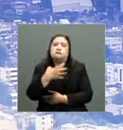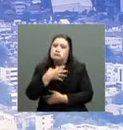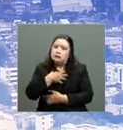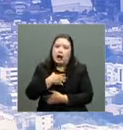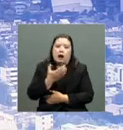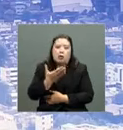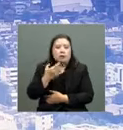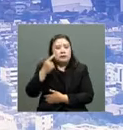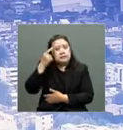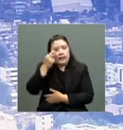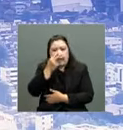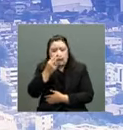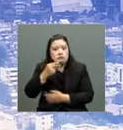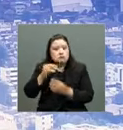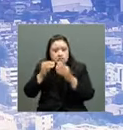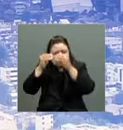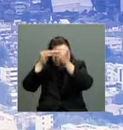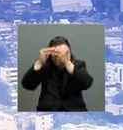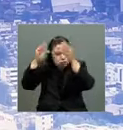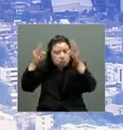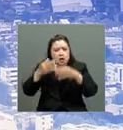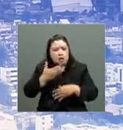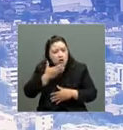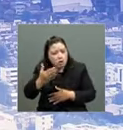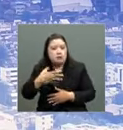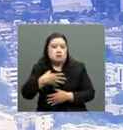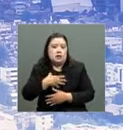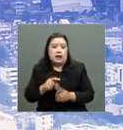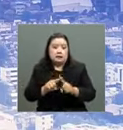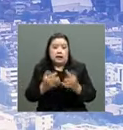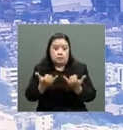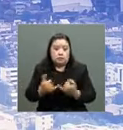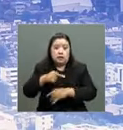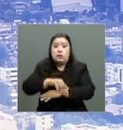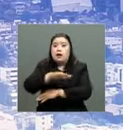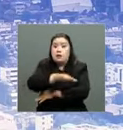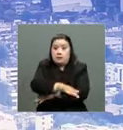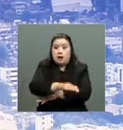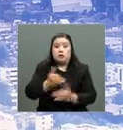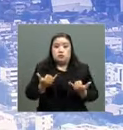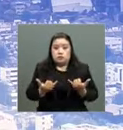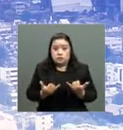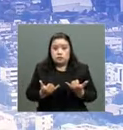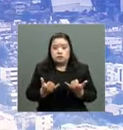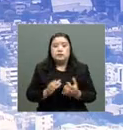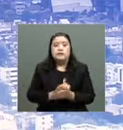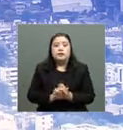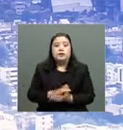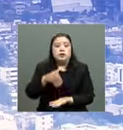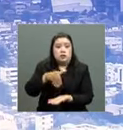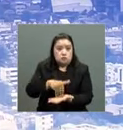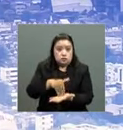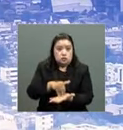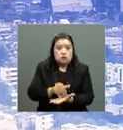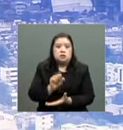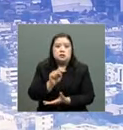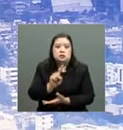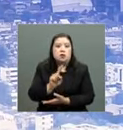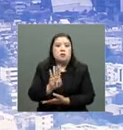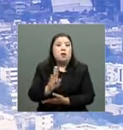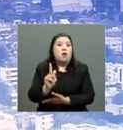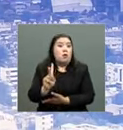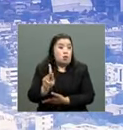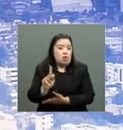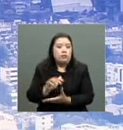นี้มากขึ้นอีกแต่ตอนนี้บ่ายวันนี้ครับทางศูนย์สบคนะครับท่านผู้อำนวย